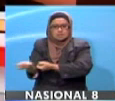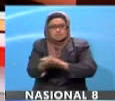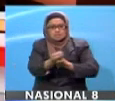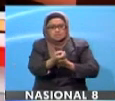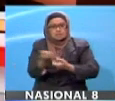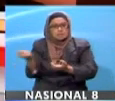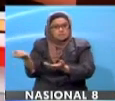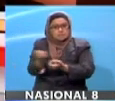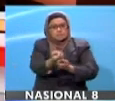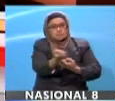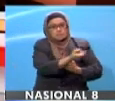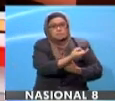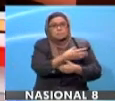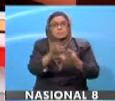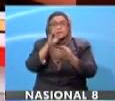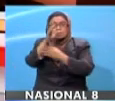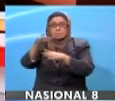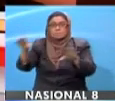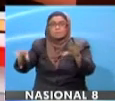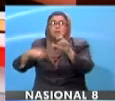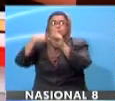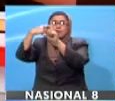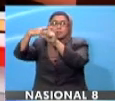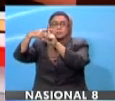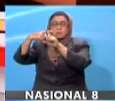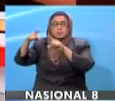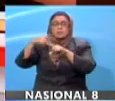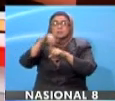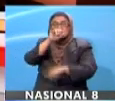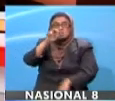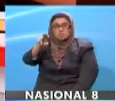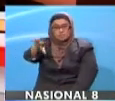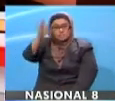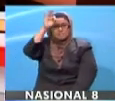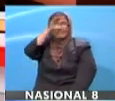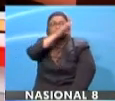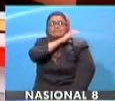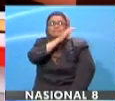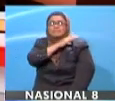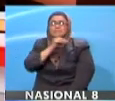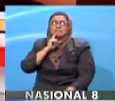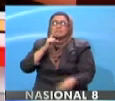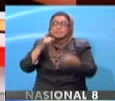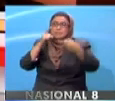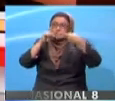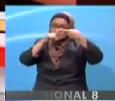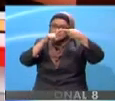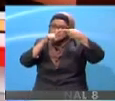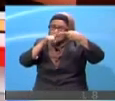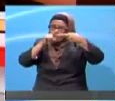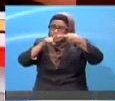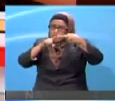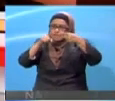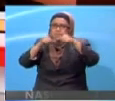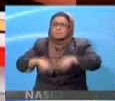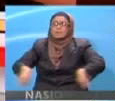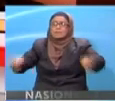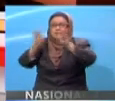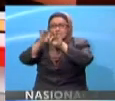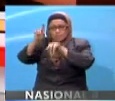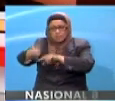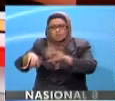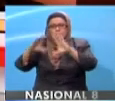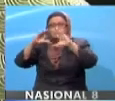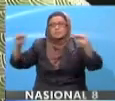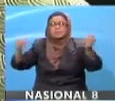itu. Isu pemilihan jurulatih skuad hoki negara adalah perkara utama yang beliau harap dapat diselesaikan segera.